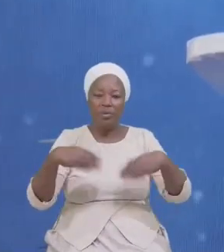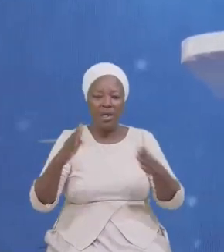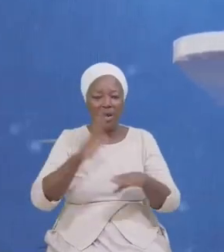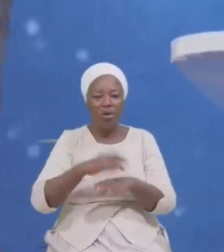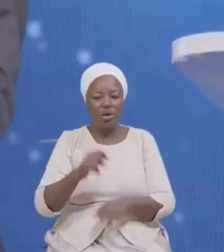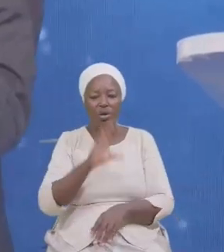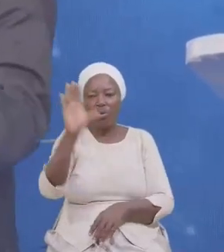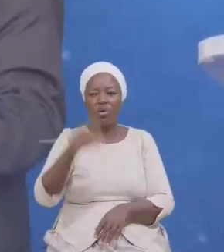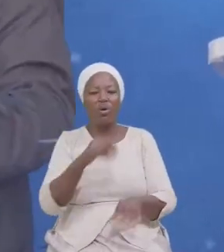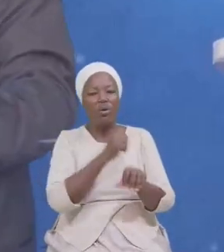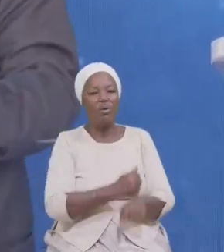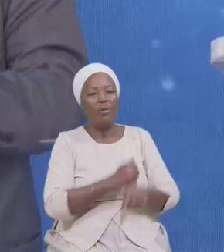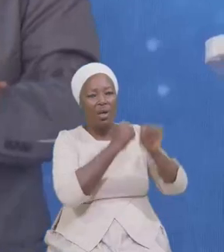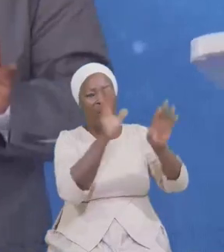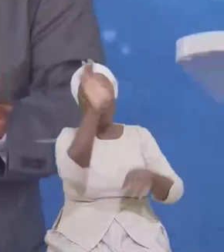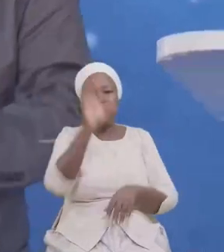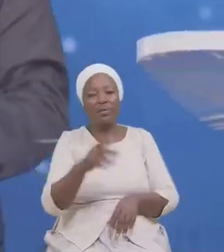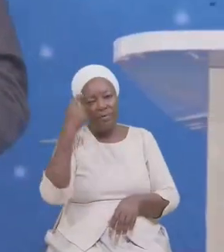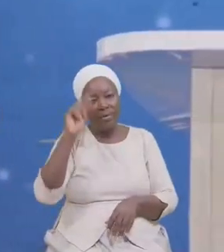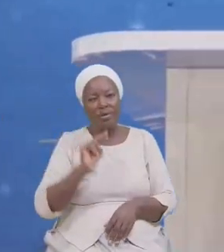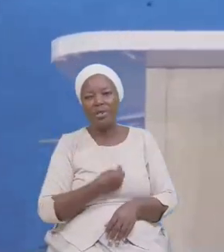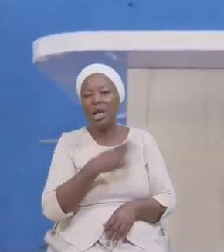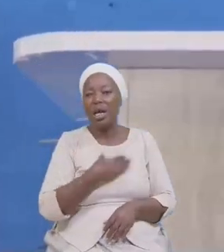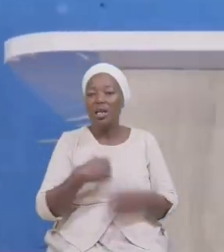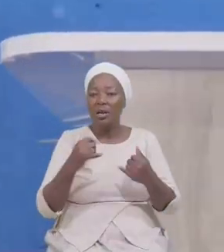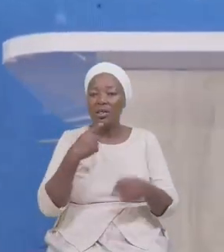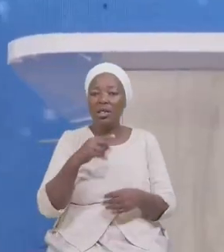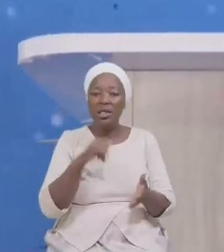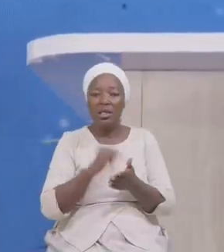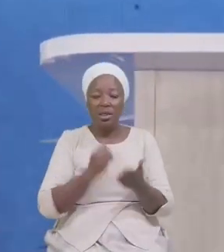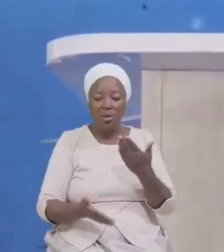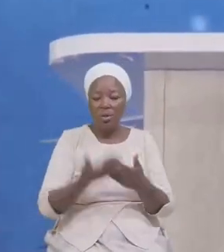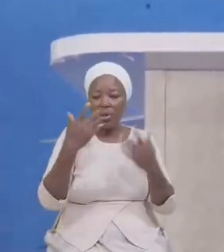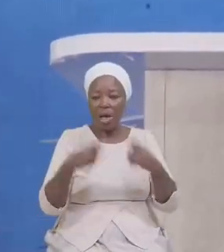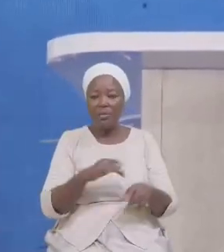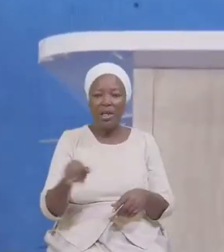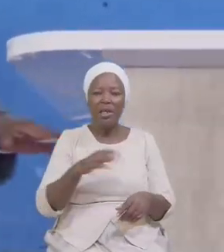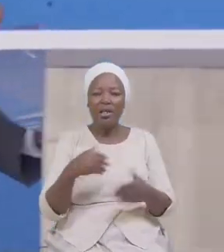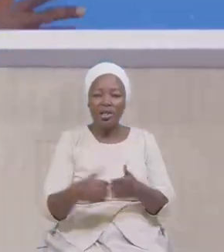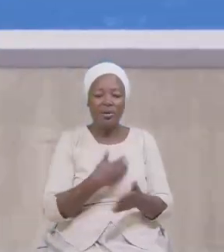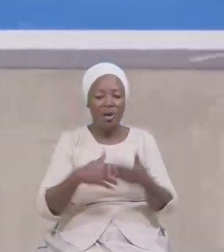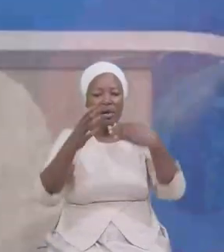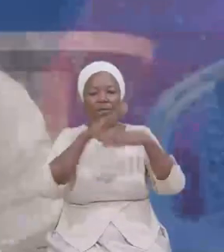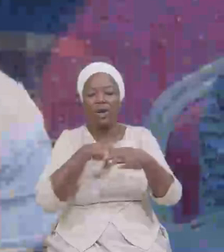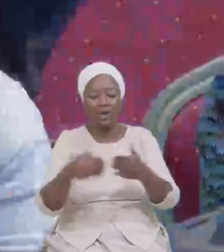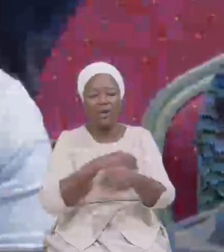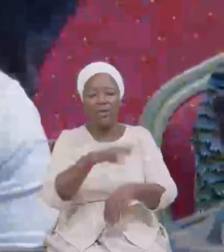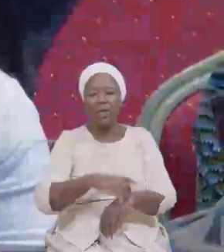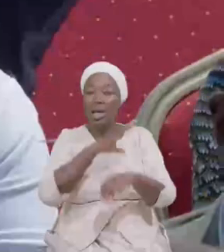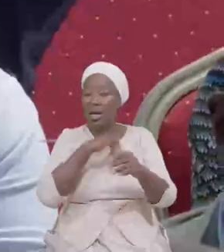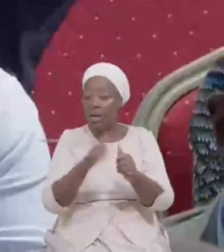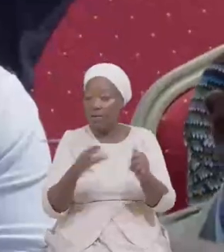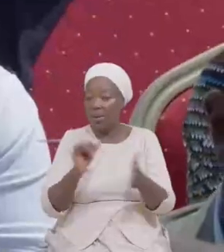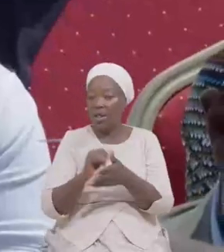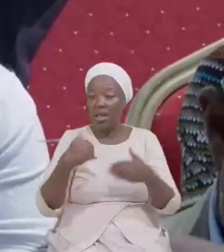Par la suffisance sur la croix du calvaire. Il dit que cela est sur le point d'arriver. Une nouvelle, les nouveaux cieux et la nouvelle terre. Ce qui doit